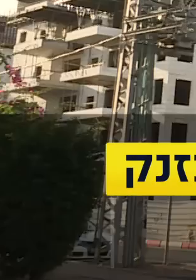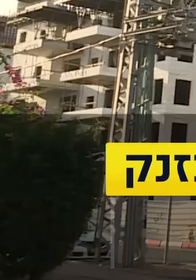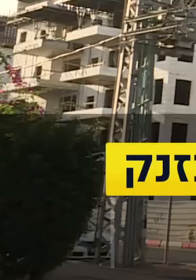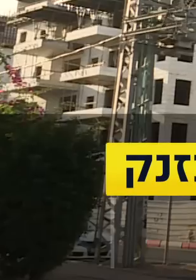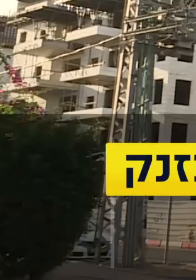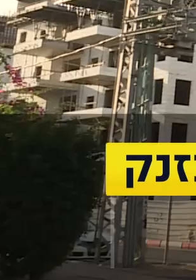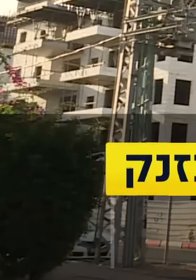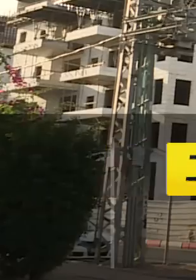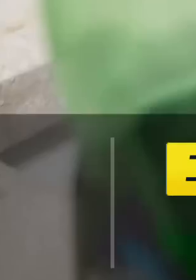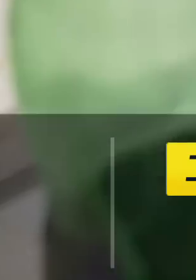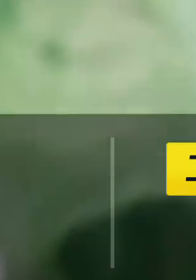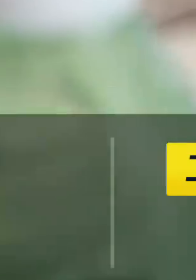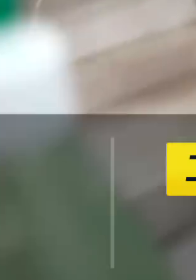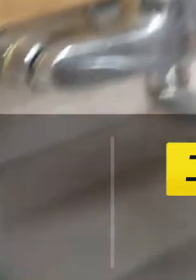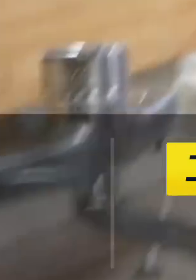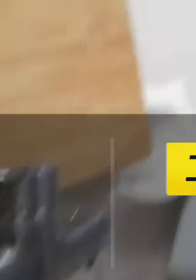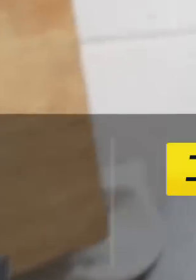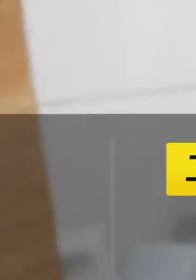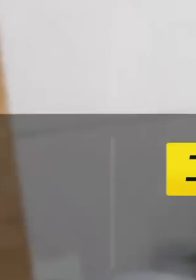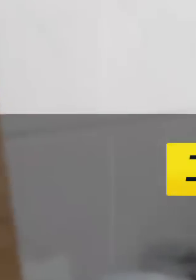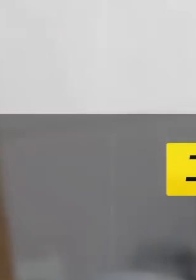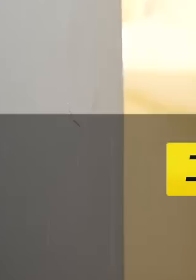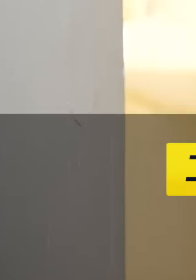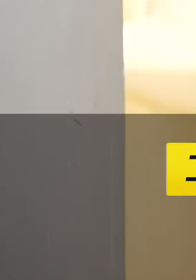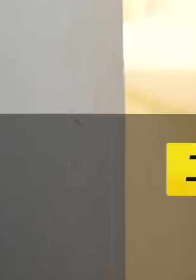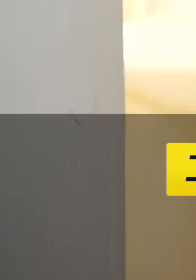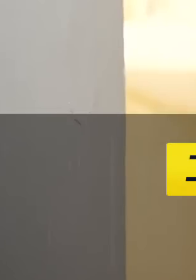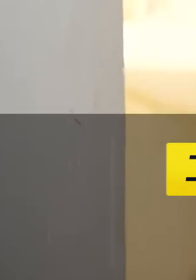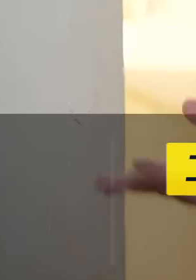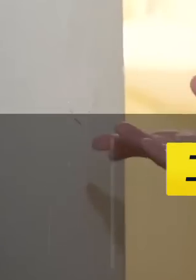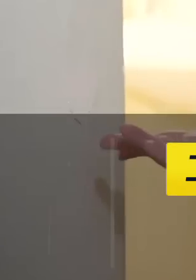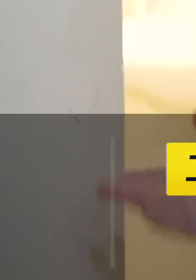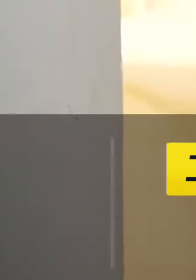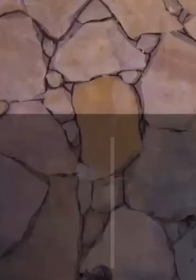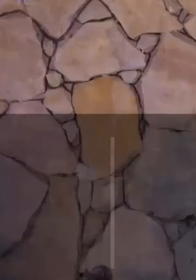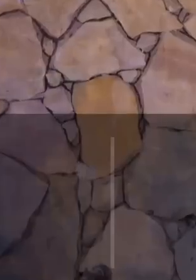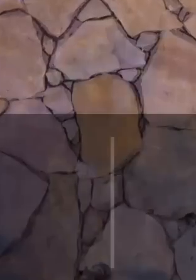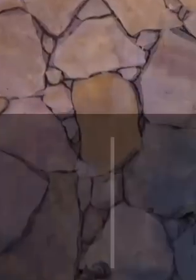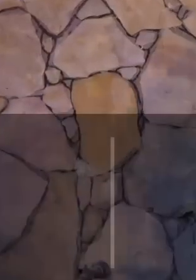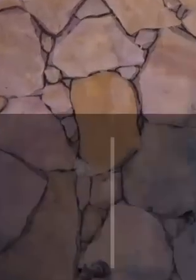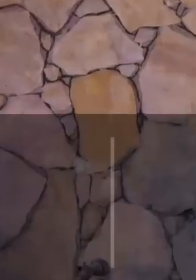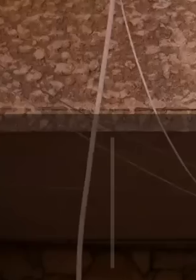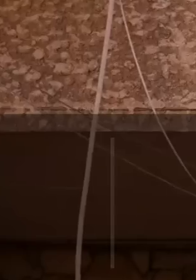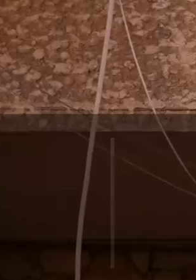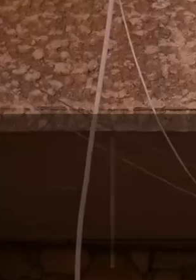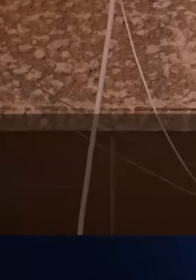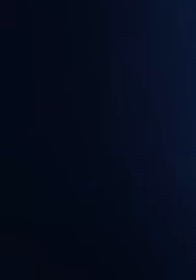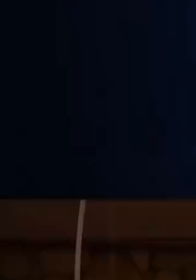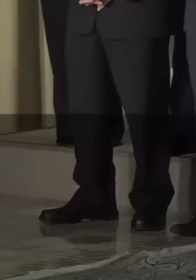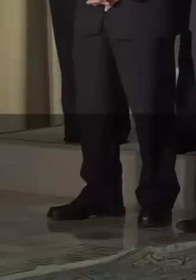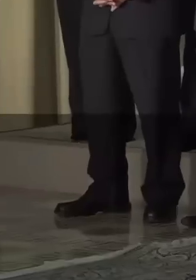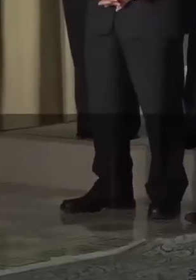בריבית, המשכנתה תזנק. הגעתי למצב שאני השבוע לא יכולה לקנות גם חלב, וסוף שבוע אני לא יכולה לעשות קניות. בין שמרים מת מכינה.